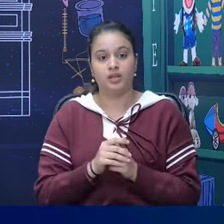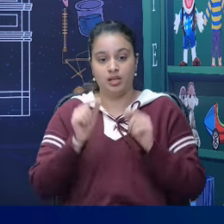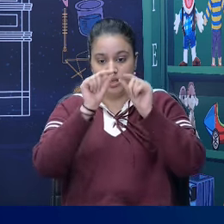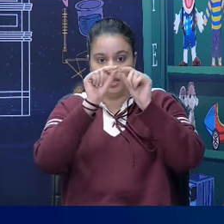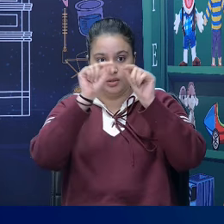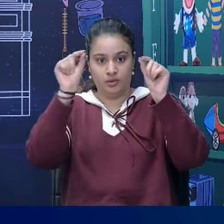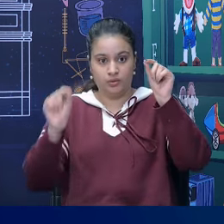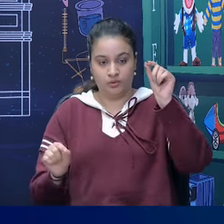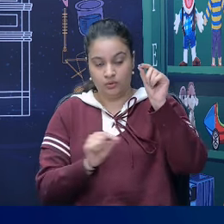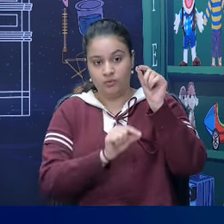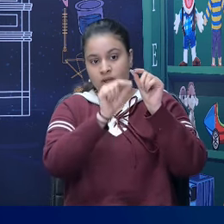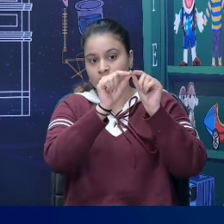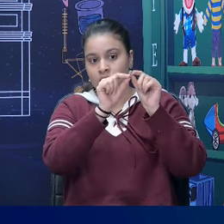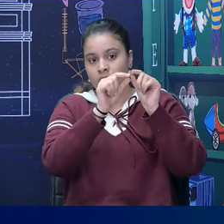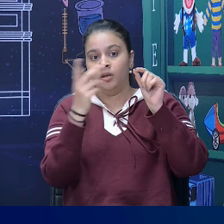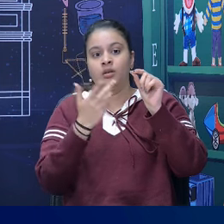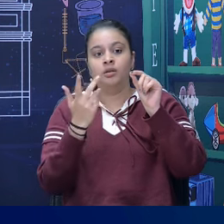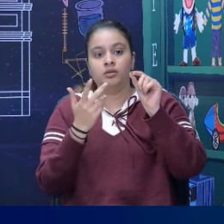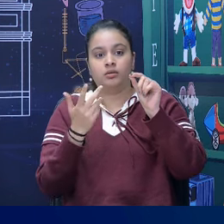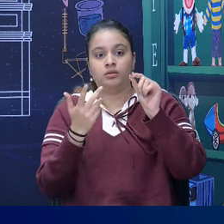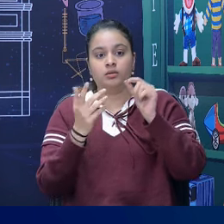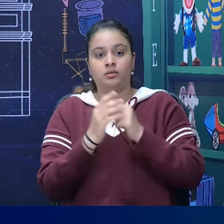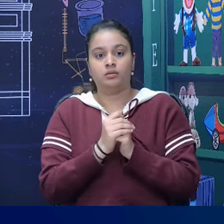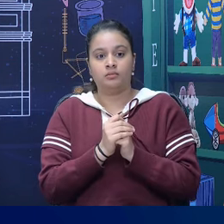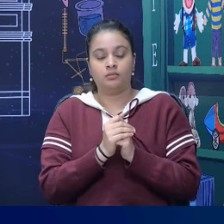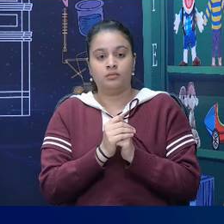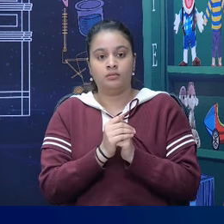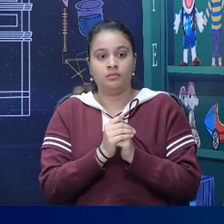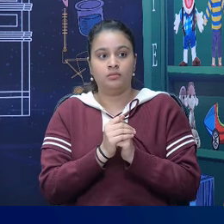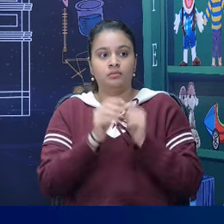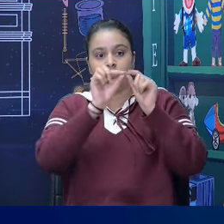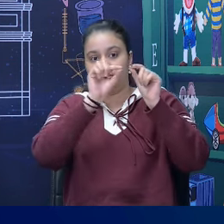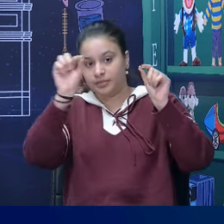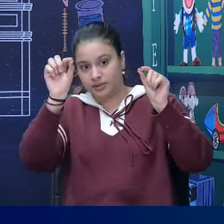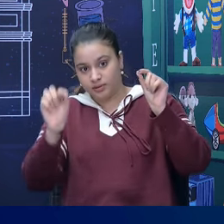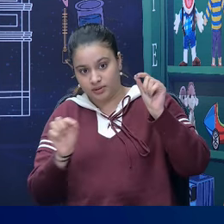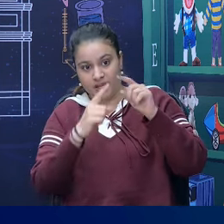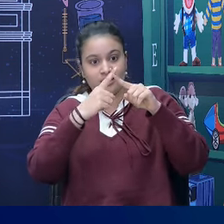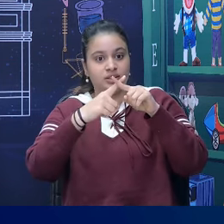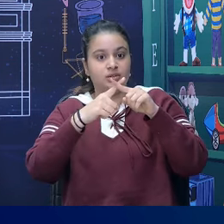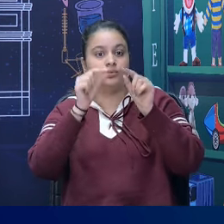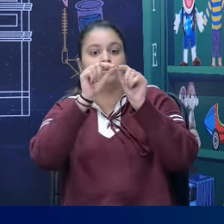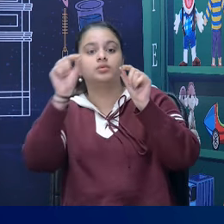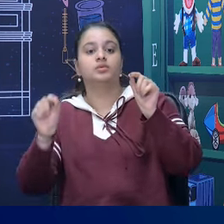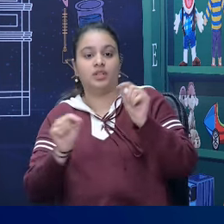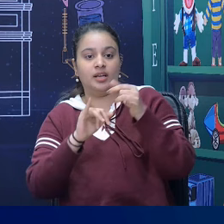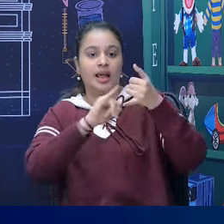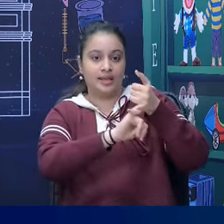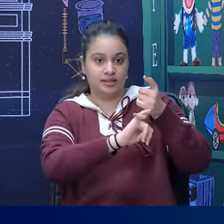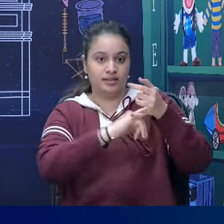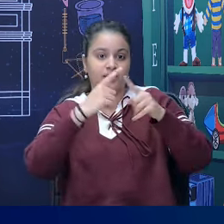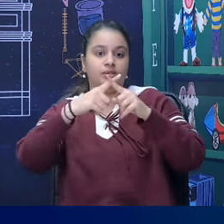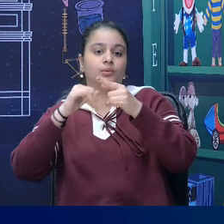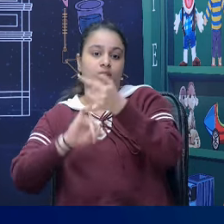है वो क्या होता है भुजा गुना भुजा जी तो भुजा कितने यूनिट थी ू टू यूनिट